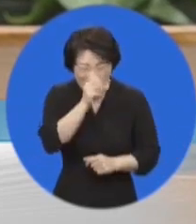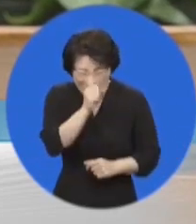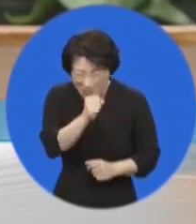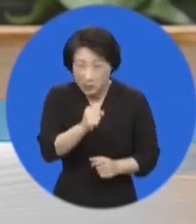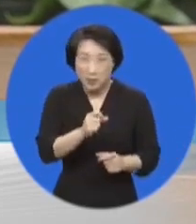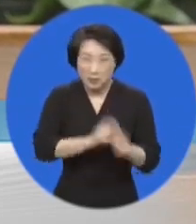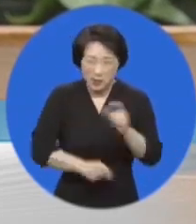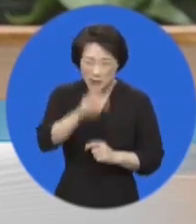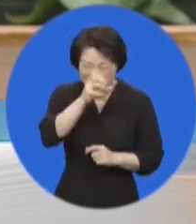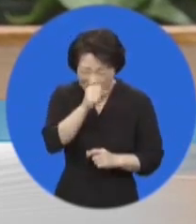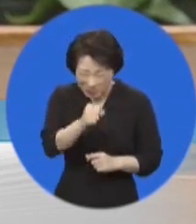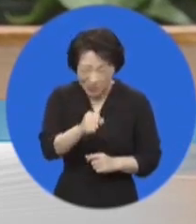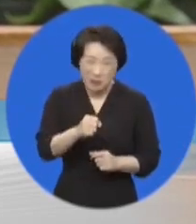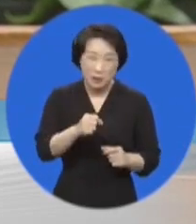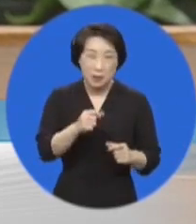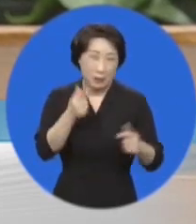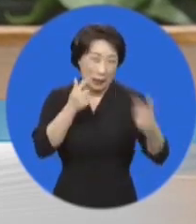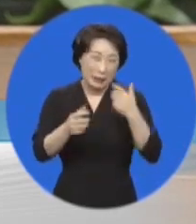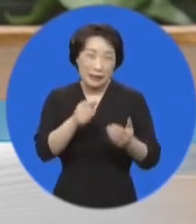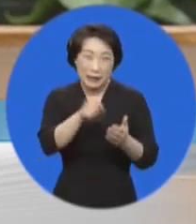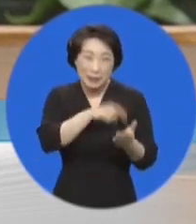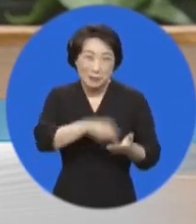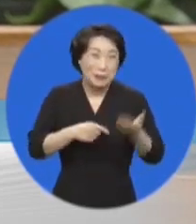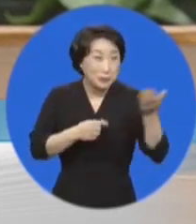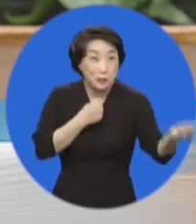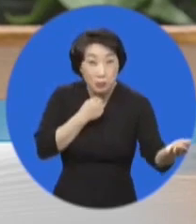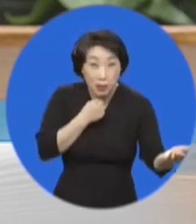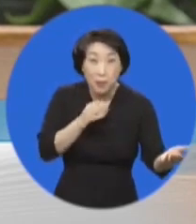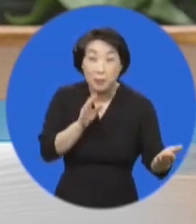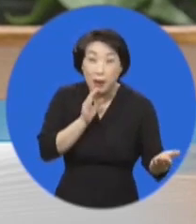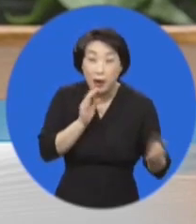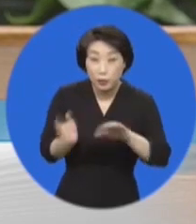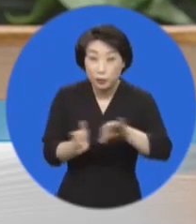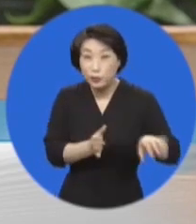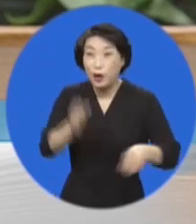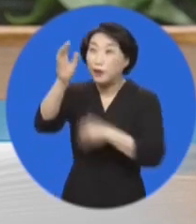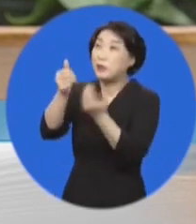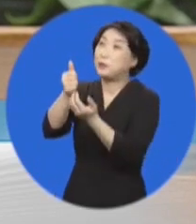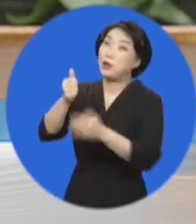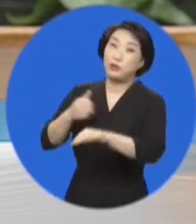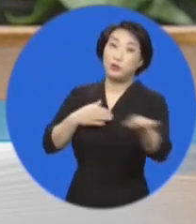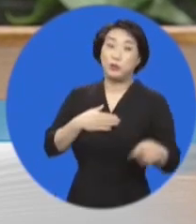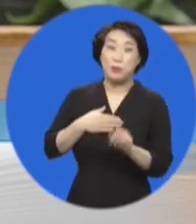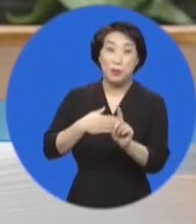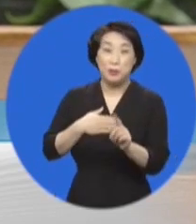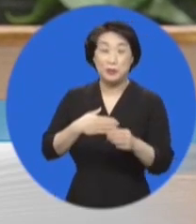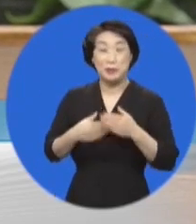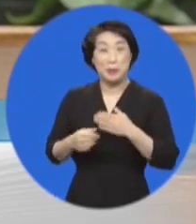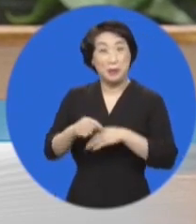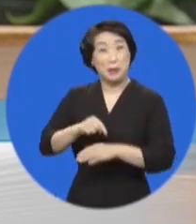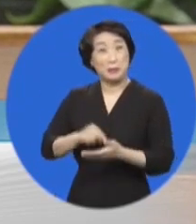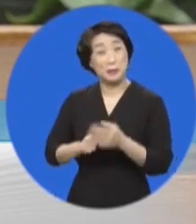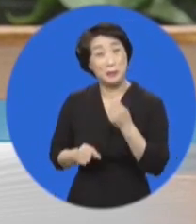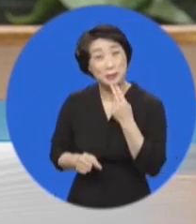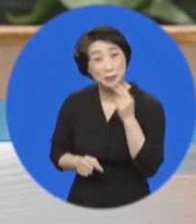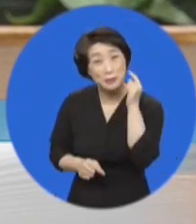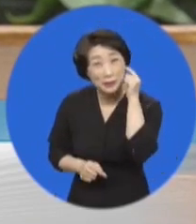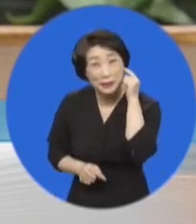걸로 더 좋은 걸로 확실하게 갚아야 됩니다. 근데 어찌 하나님 앞에는 그런 자존심이 없어?